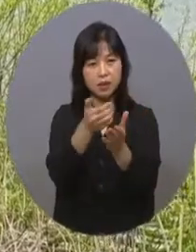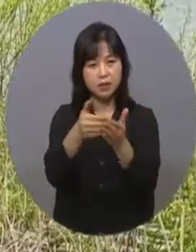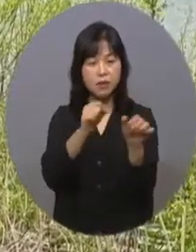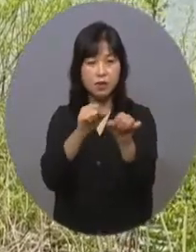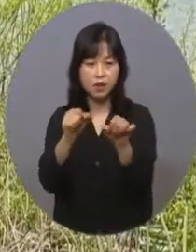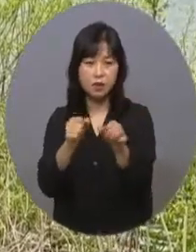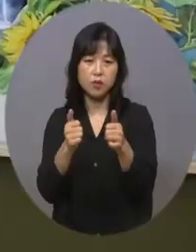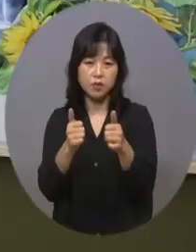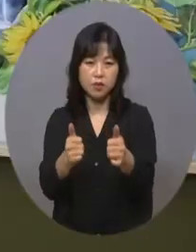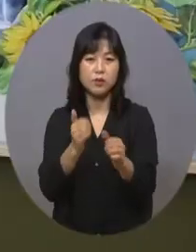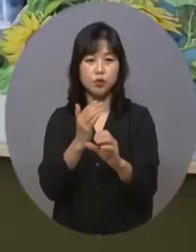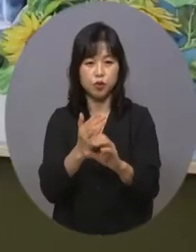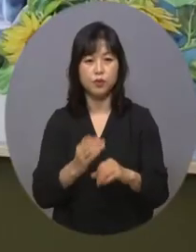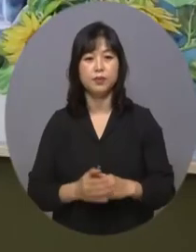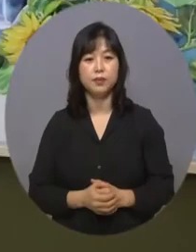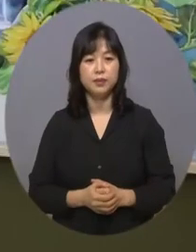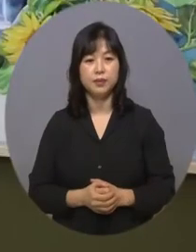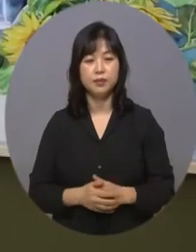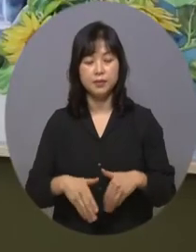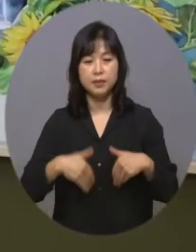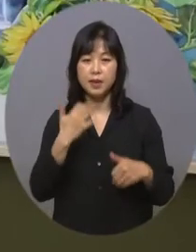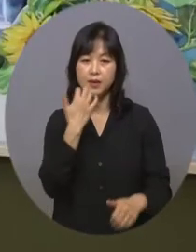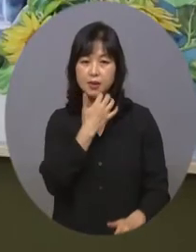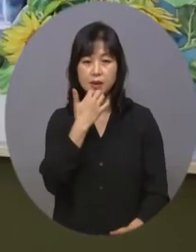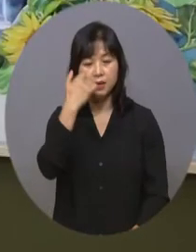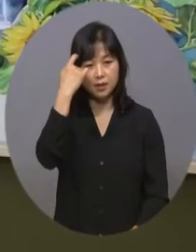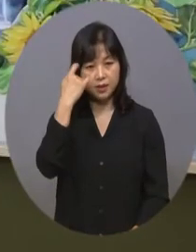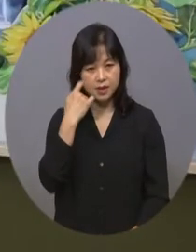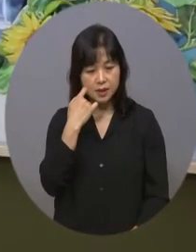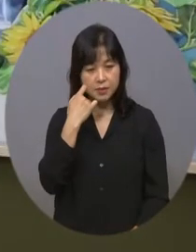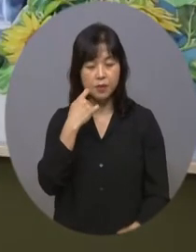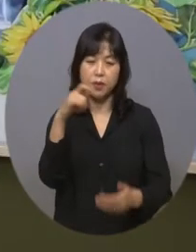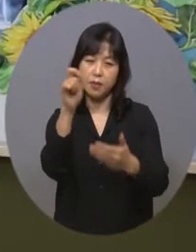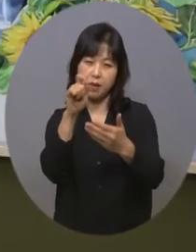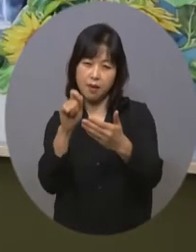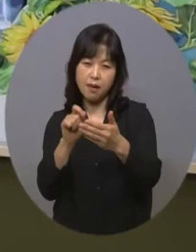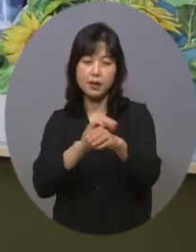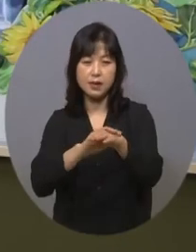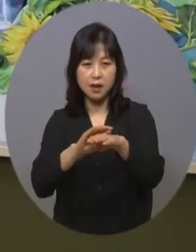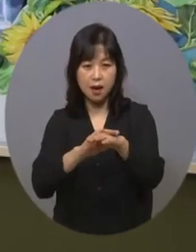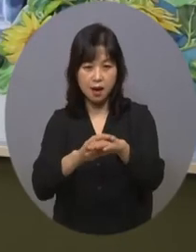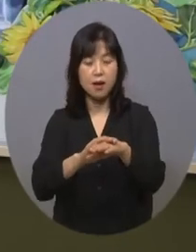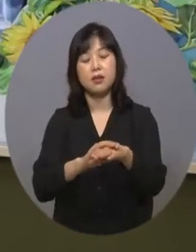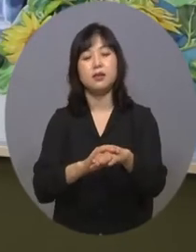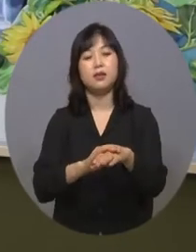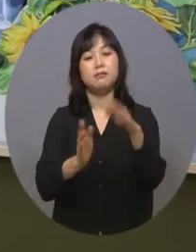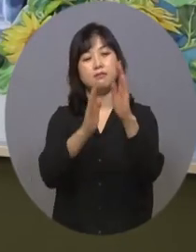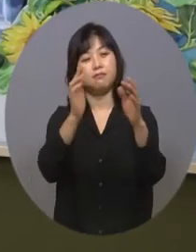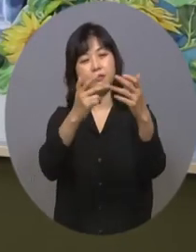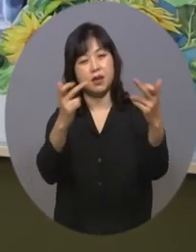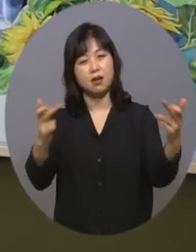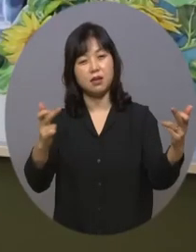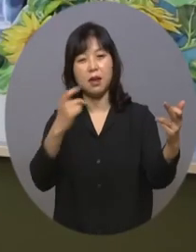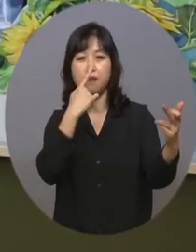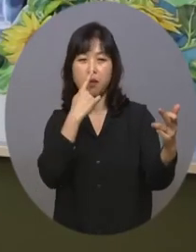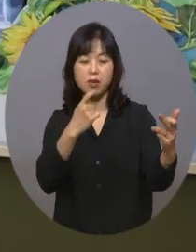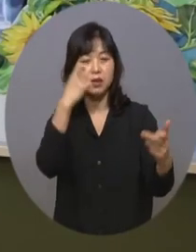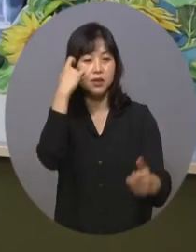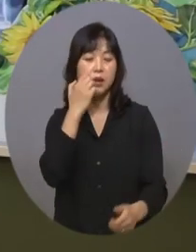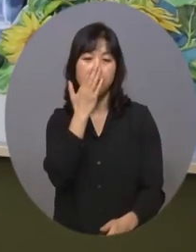있습니다. 따뜻한 색감과 감각적인 터치로 이 자연의 아름다움을 느낄 수 있는 이번